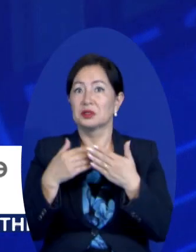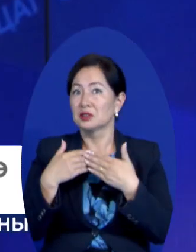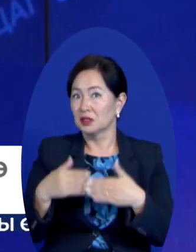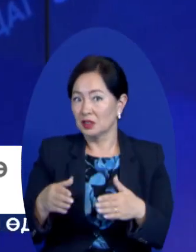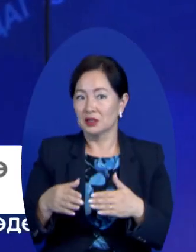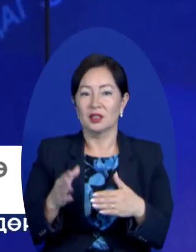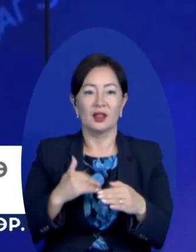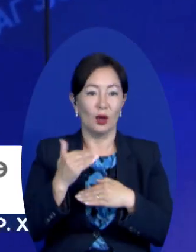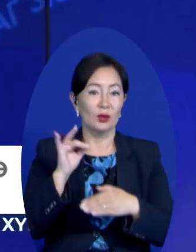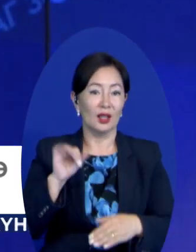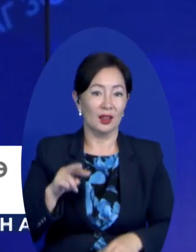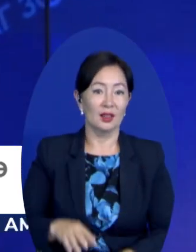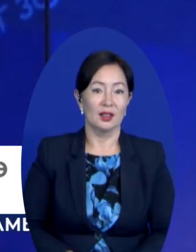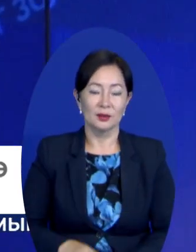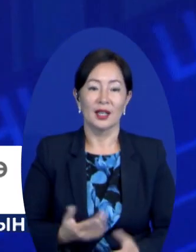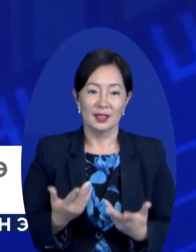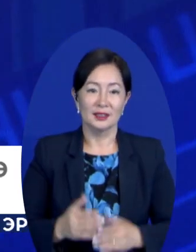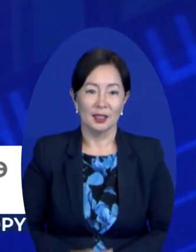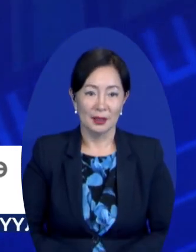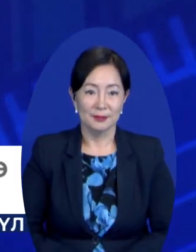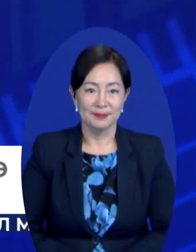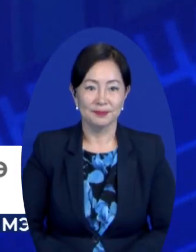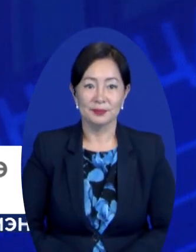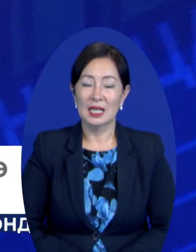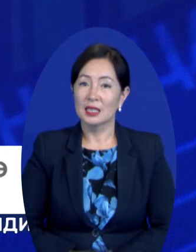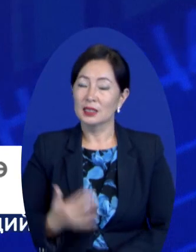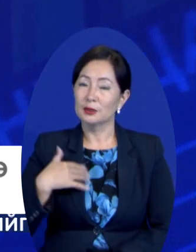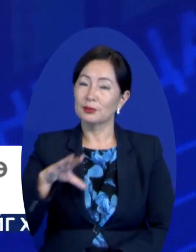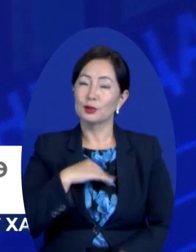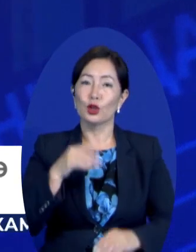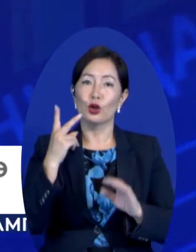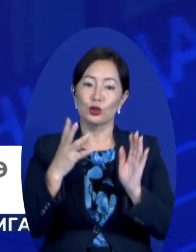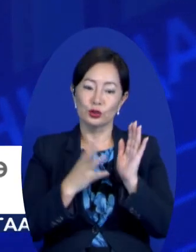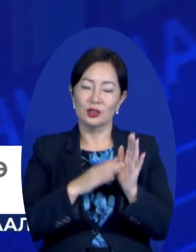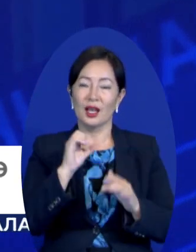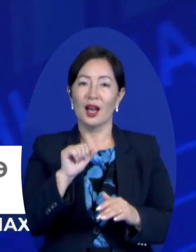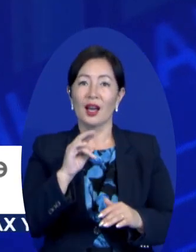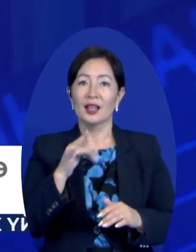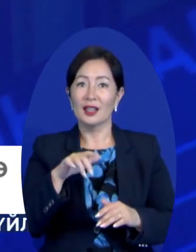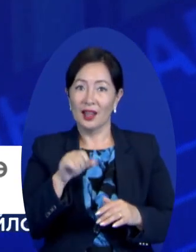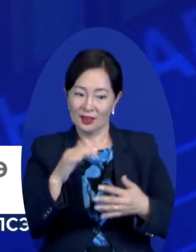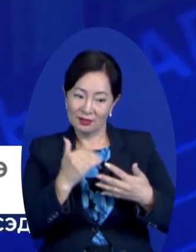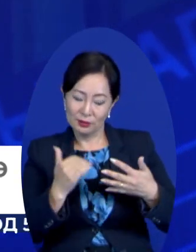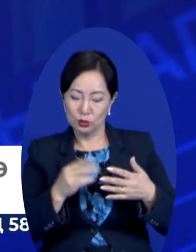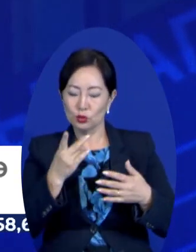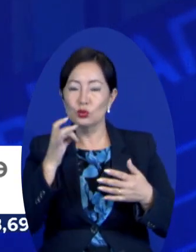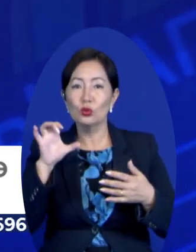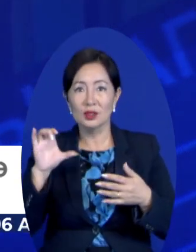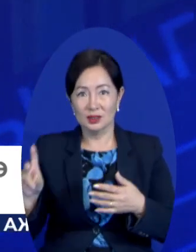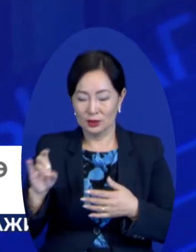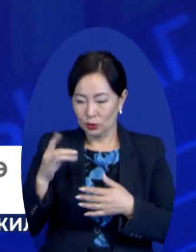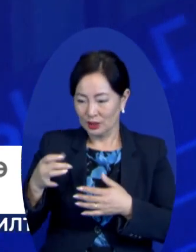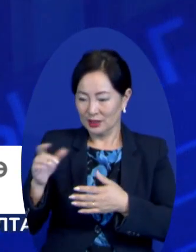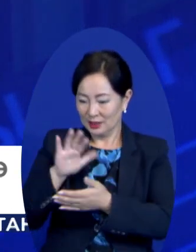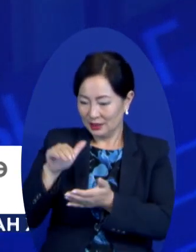бас давуу тал бас бий болж байгаа. Тэгэхээр бид нэр одоо 29 ангиллаар тооцогч байгаа одоо нүүрсний стандартын дагуу бас олон улсын